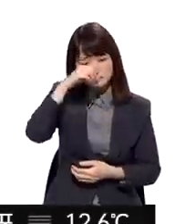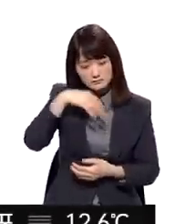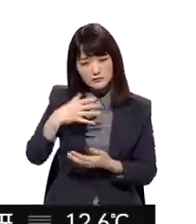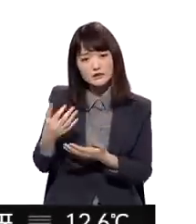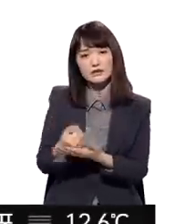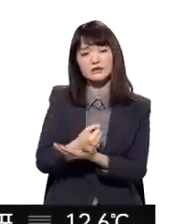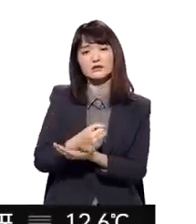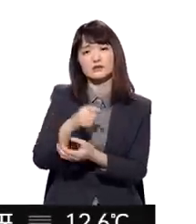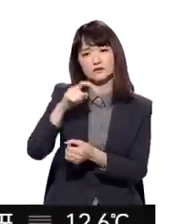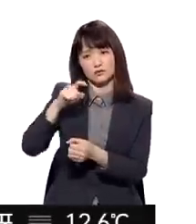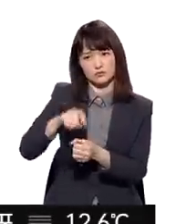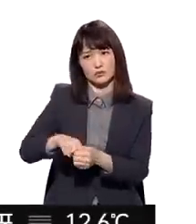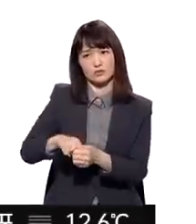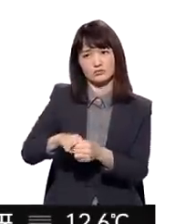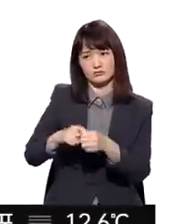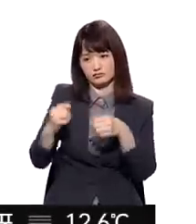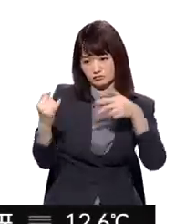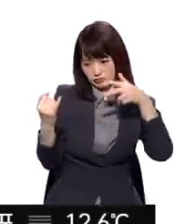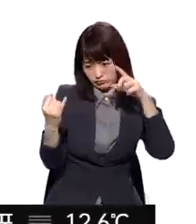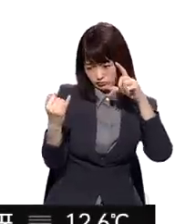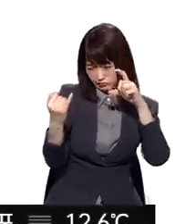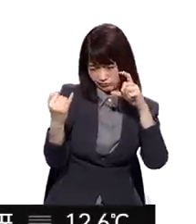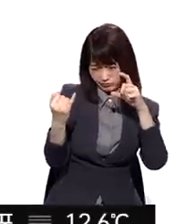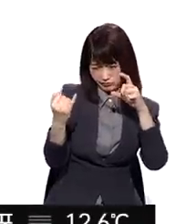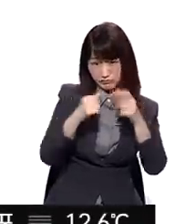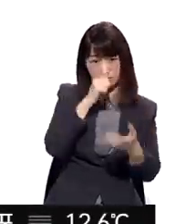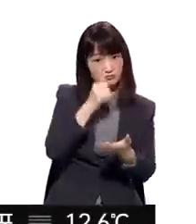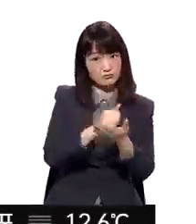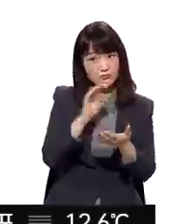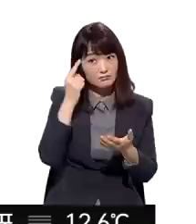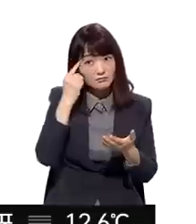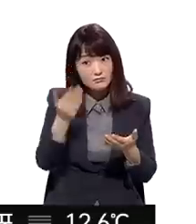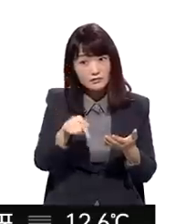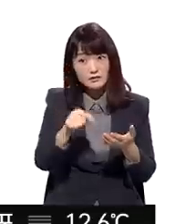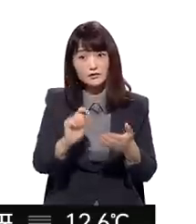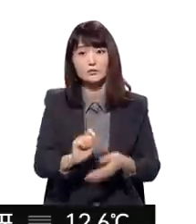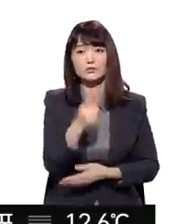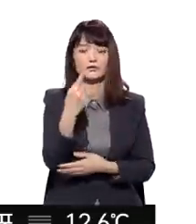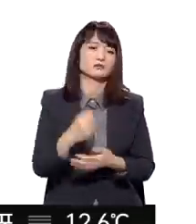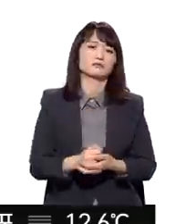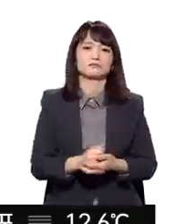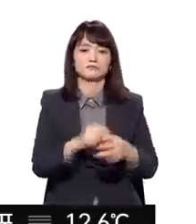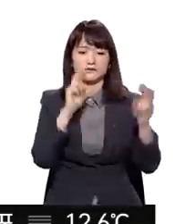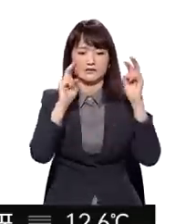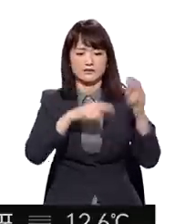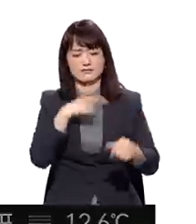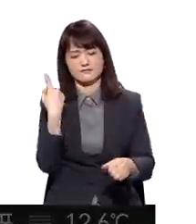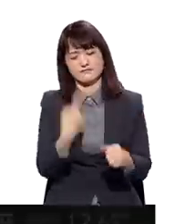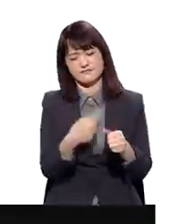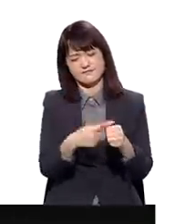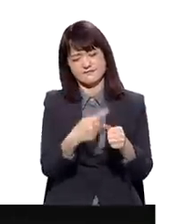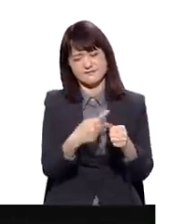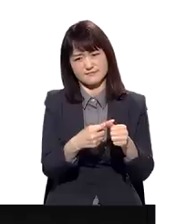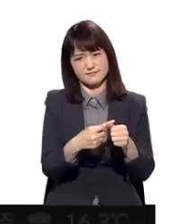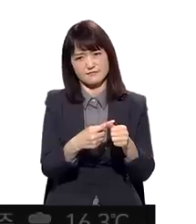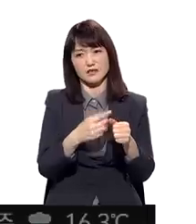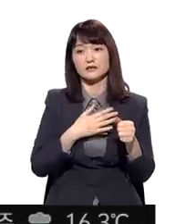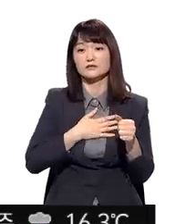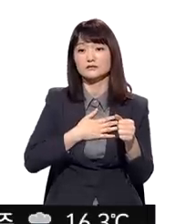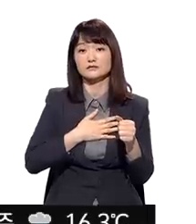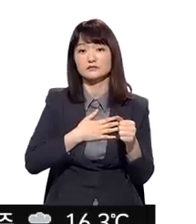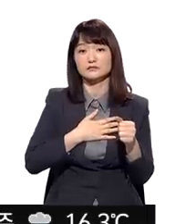좀 지사진 간직 좀 하겠다는데 이게 죄가 됩니까? 아, 이 일 때문에요. 제가 직장에서 욕 바가지로 먹고 있는데 저